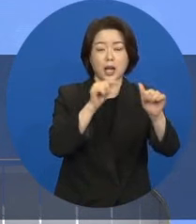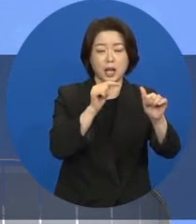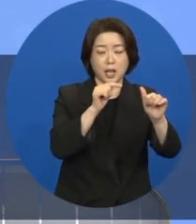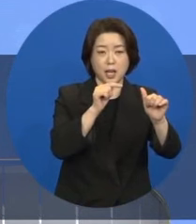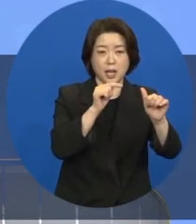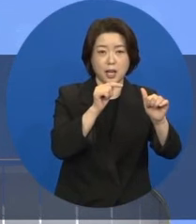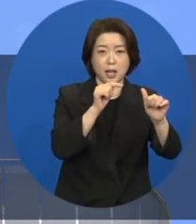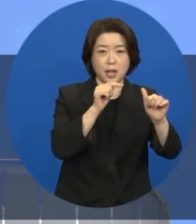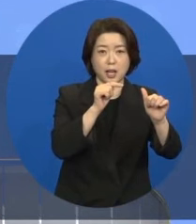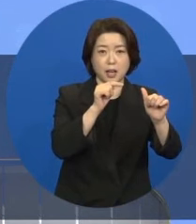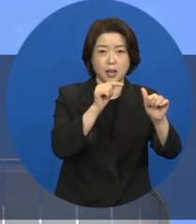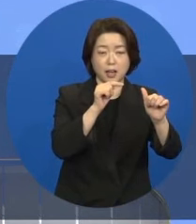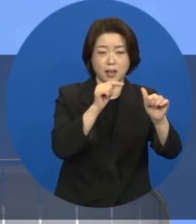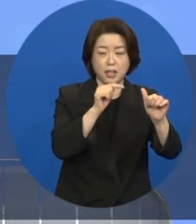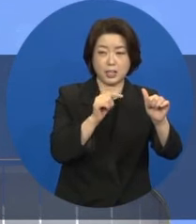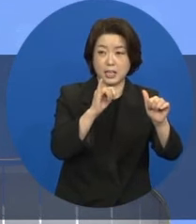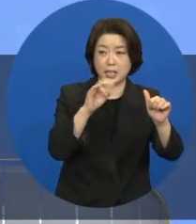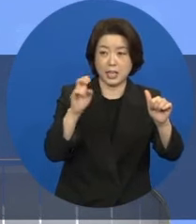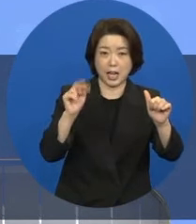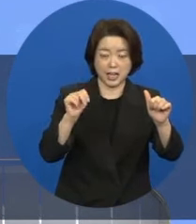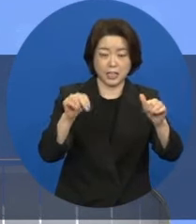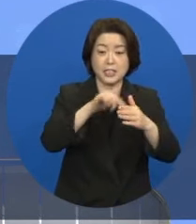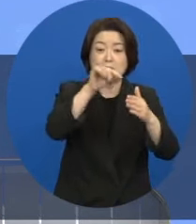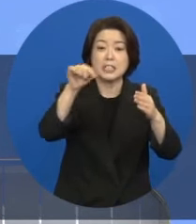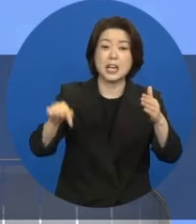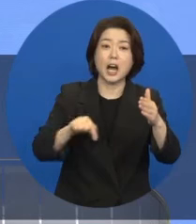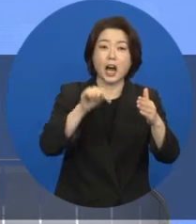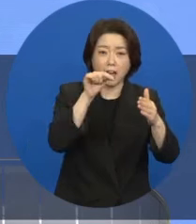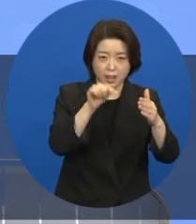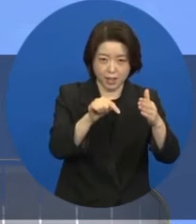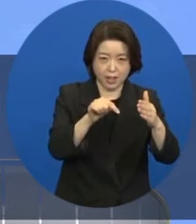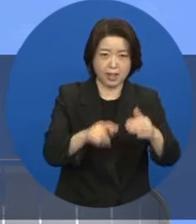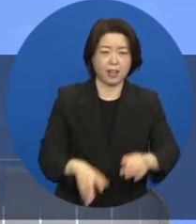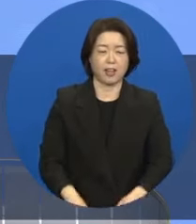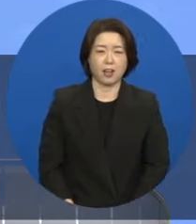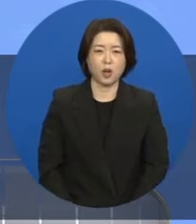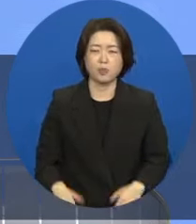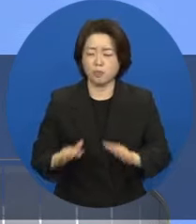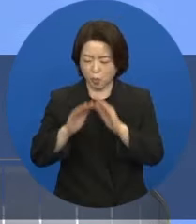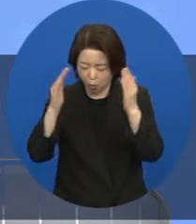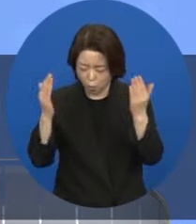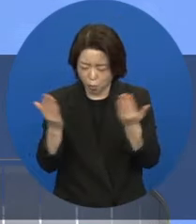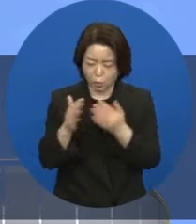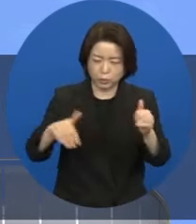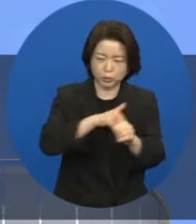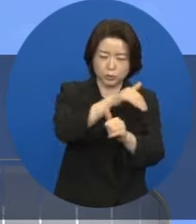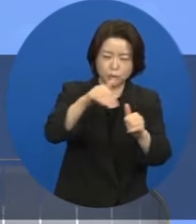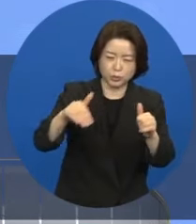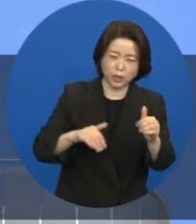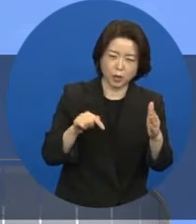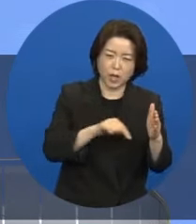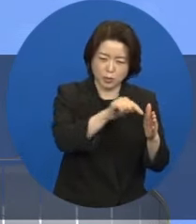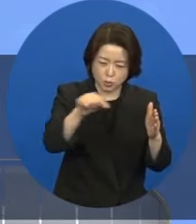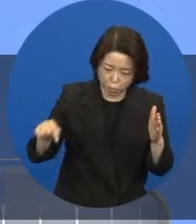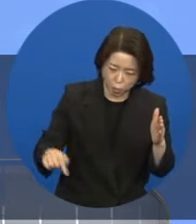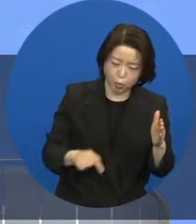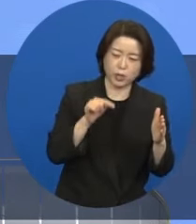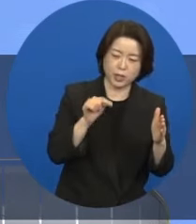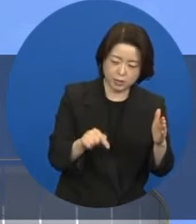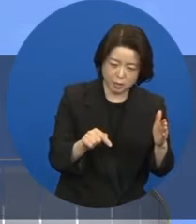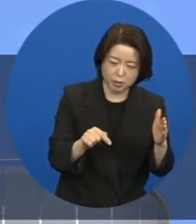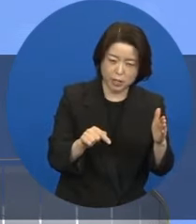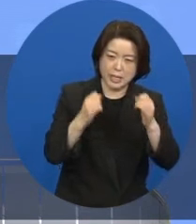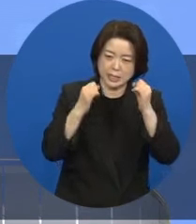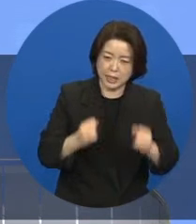감사하라 헬로 돼 있어요 all ccan 이거는 모든 상황 속에서 하나님께